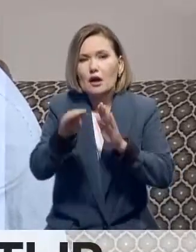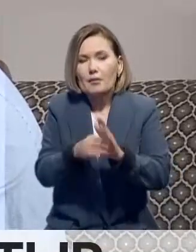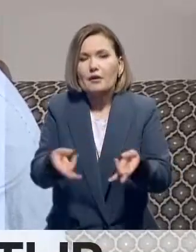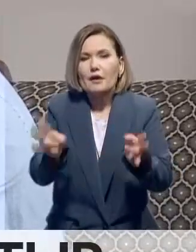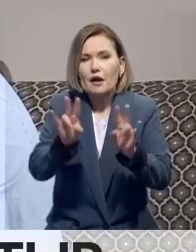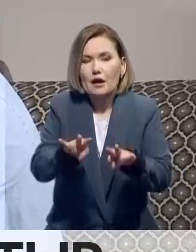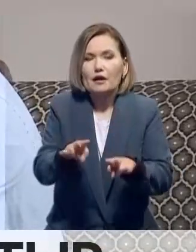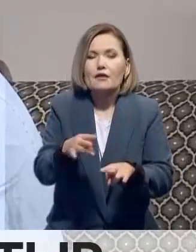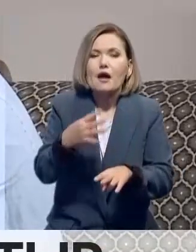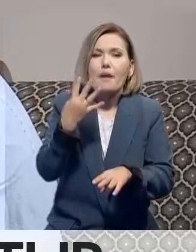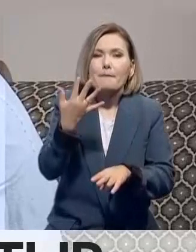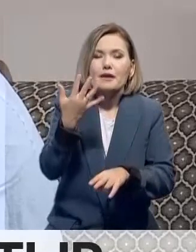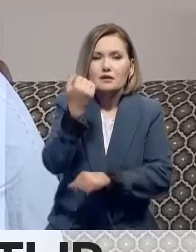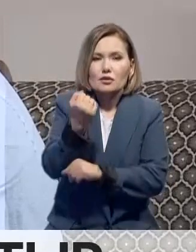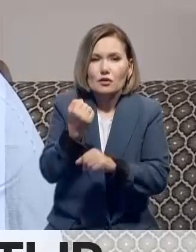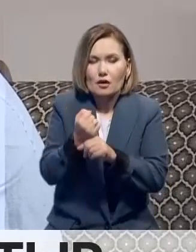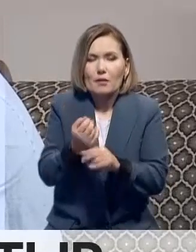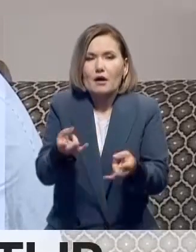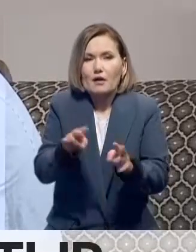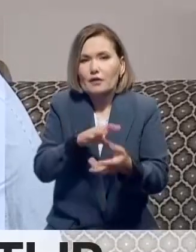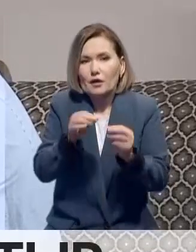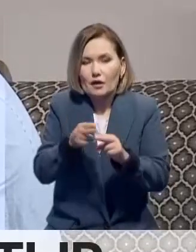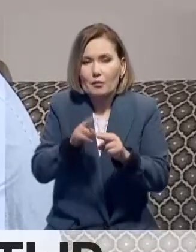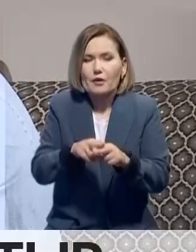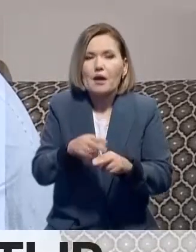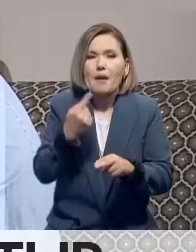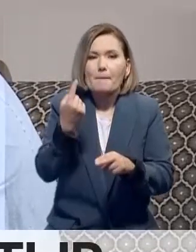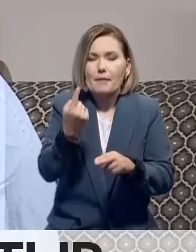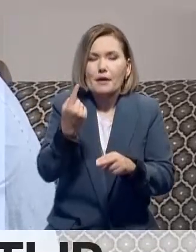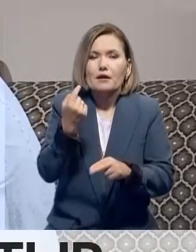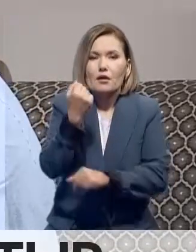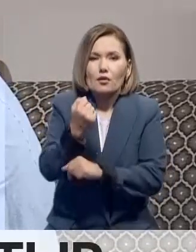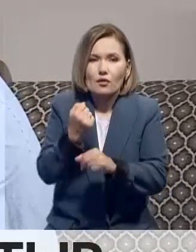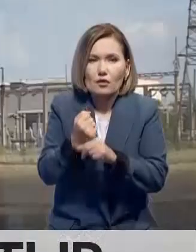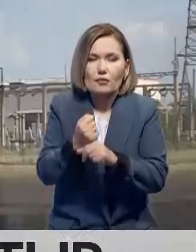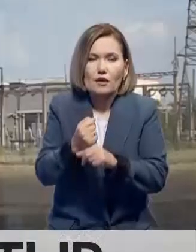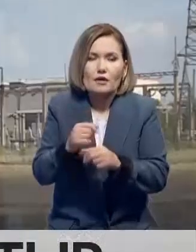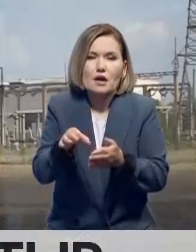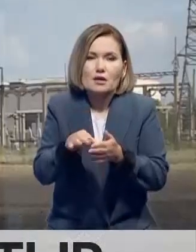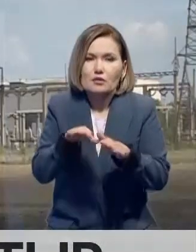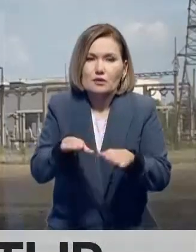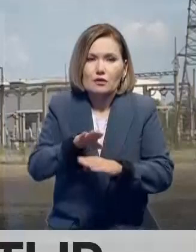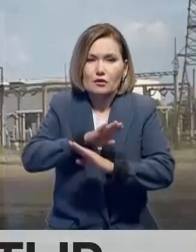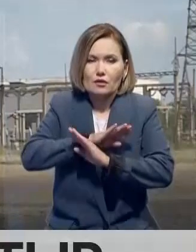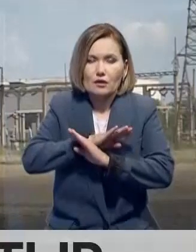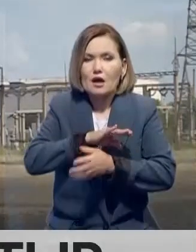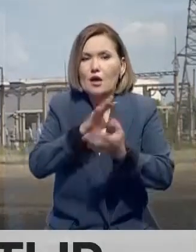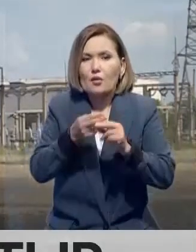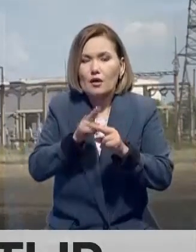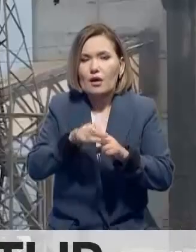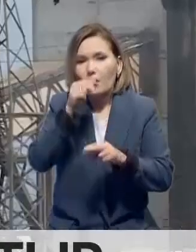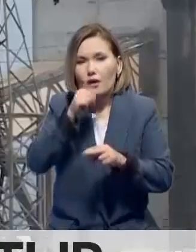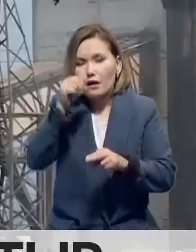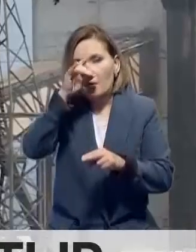екеуі позициялау жүйесін тексеріп жүрген слесар еді. Біреуі отқа оранған жерге жақын маңда жұмыс жүргізген. Ал өндірісті қауіпсіздік департаменті былтыр